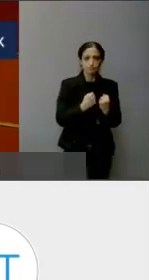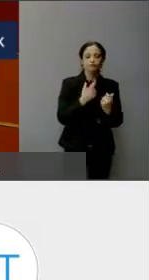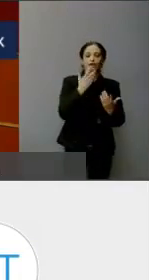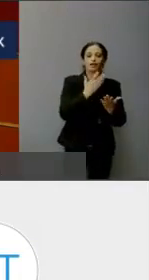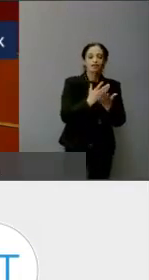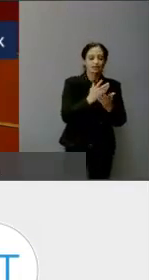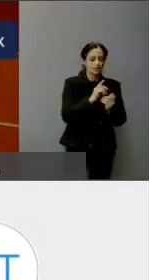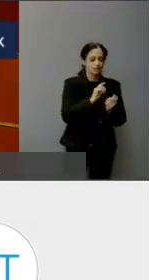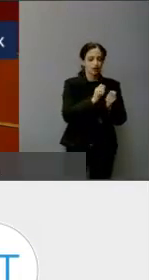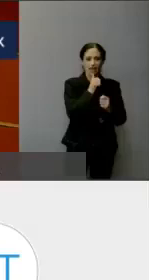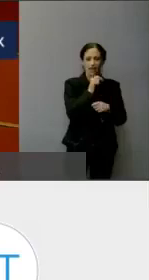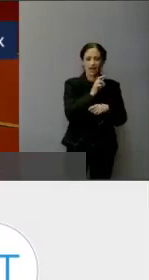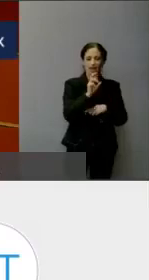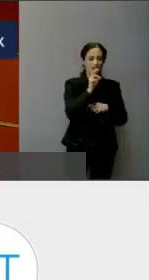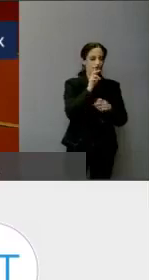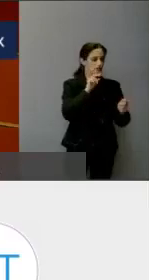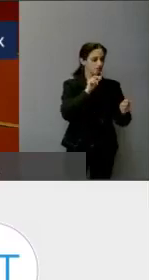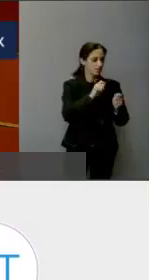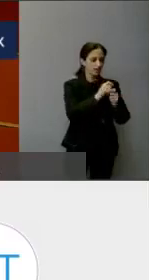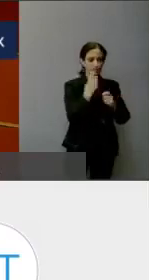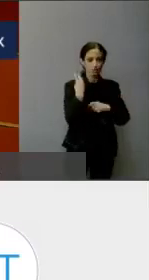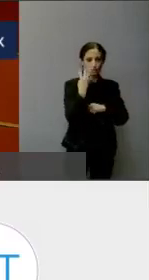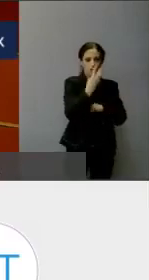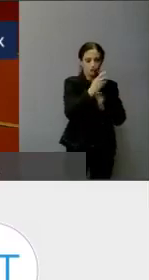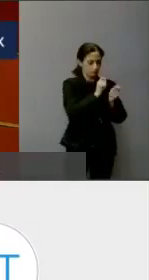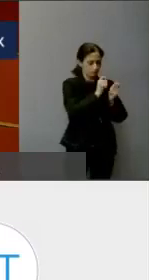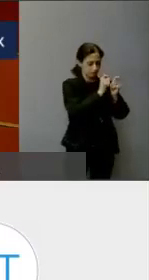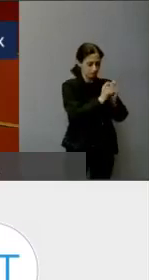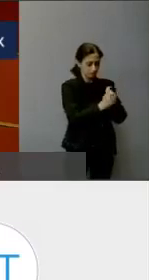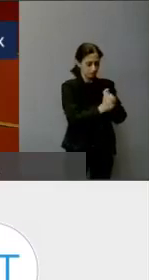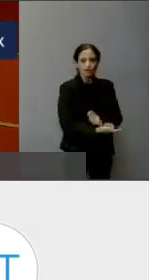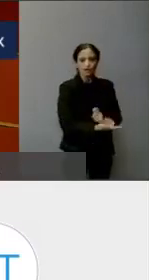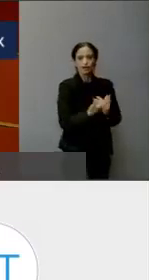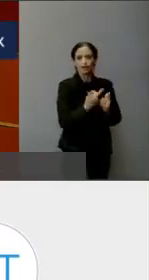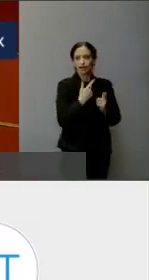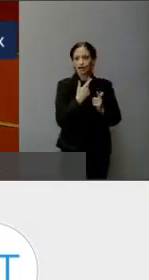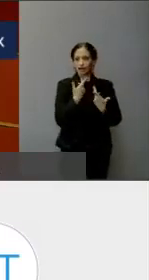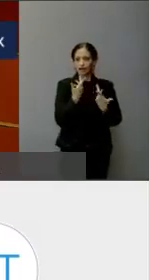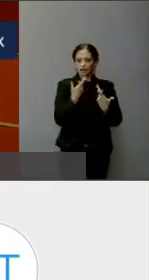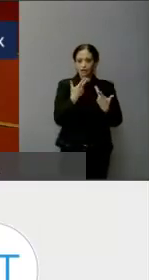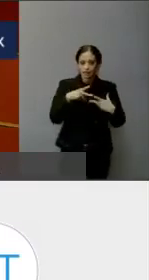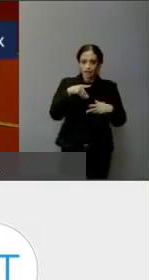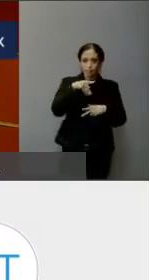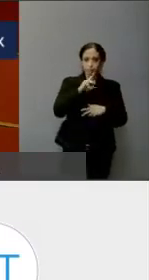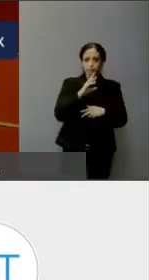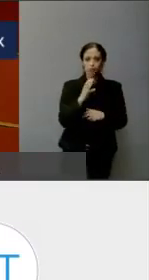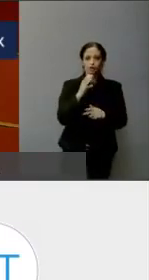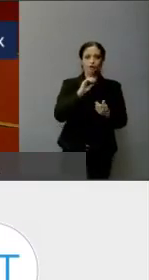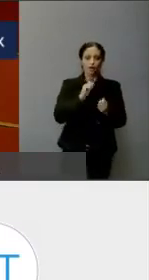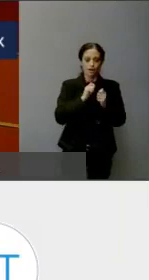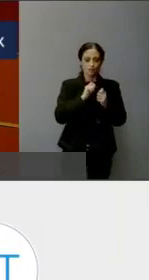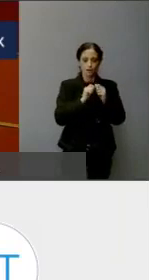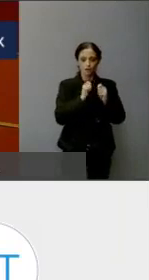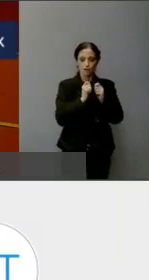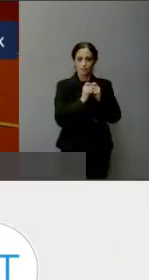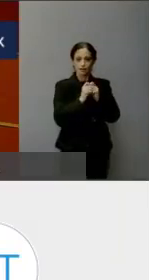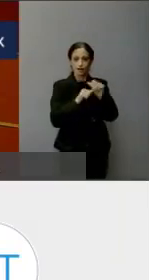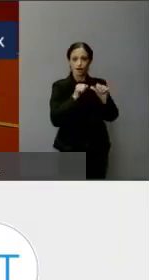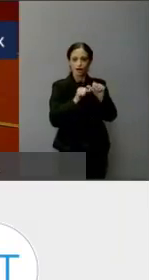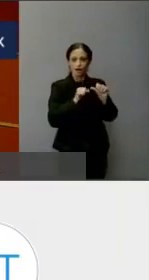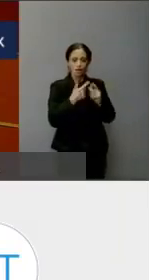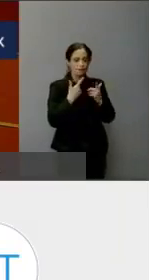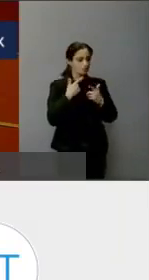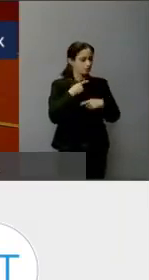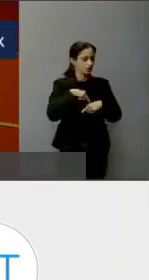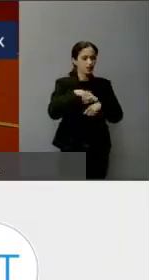varianti aggiornamente al punto varate in quattro anni dimostra proprio questo continuiamo a cambiare ebook e ci mettiamo a disposizione di ciascuno di